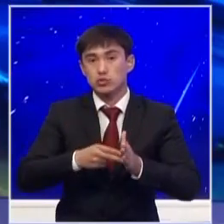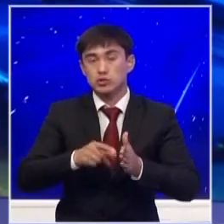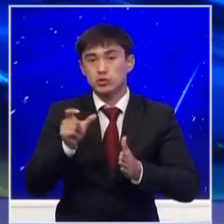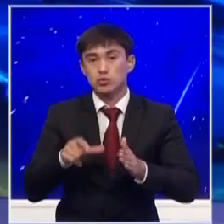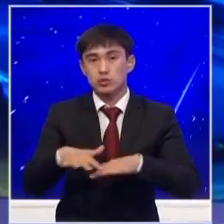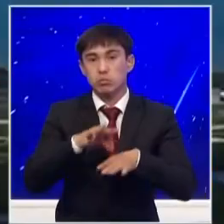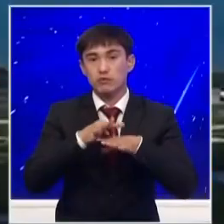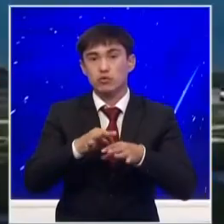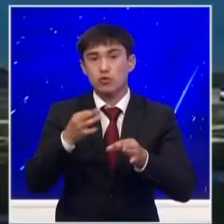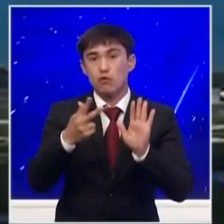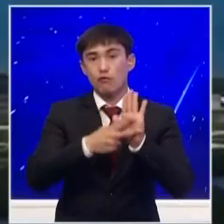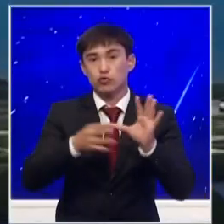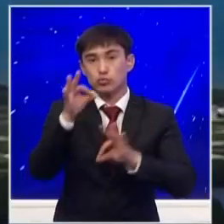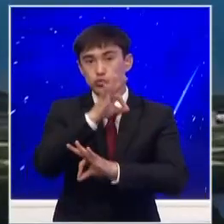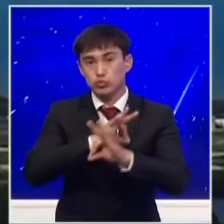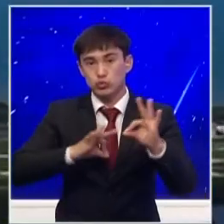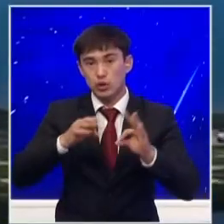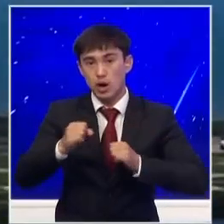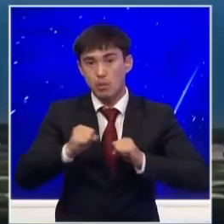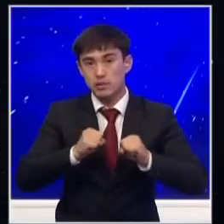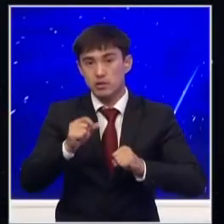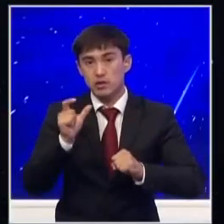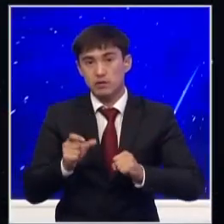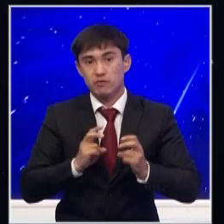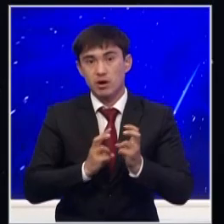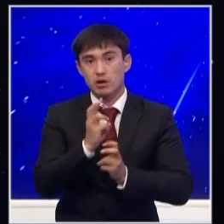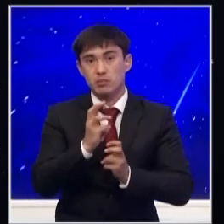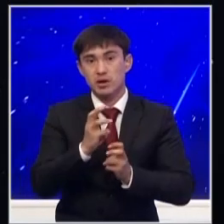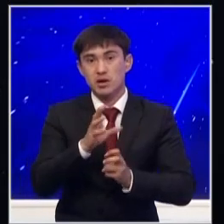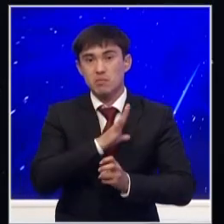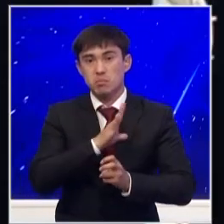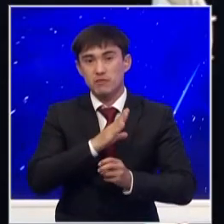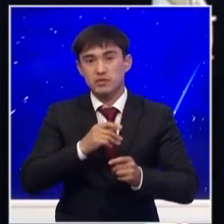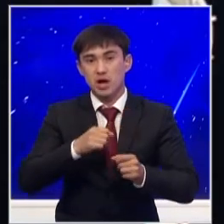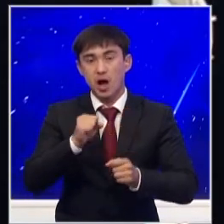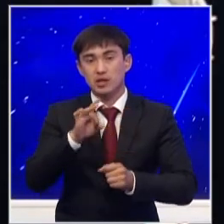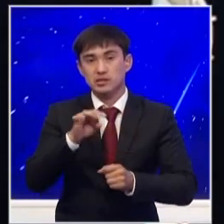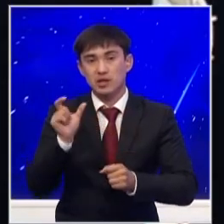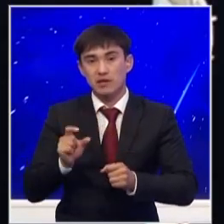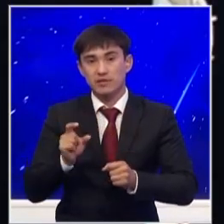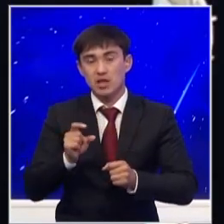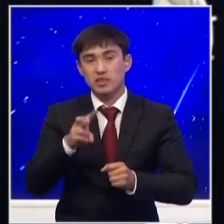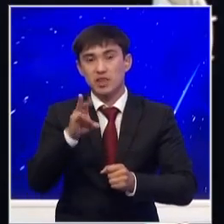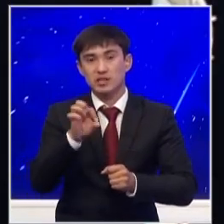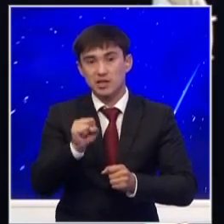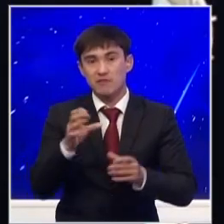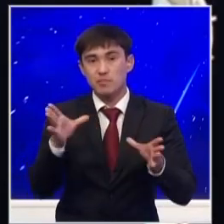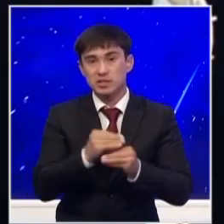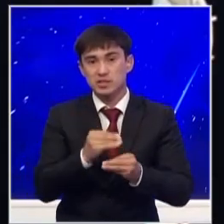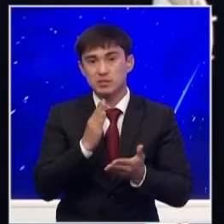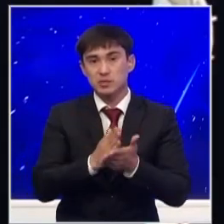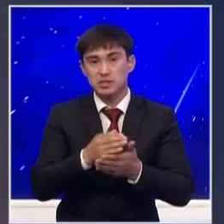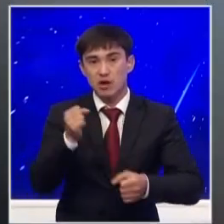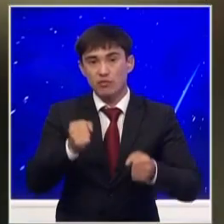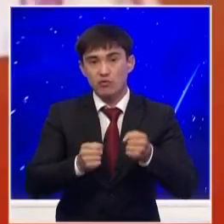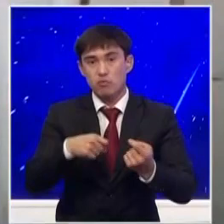станции 8 суток. Командиром корабля является бывший астронавт НАСА Пегги Уитсон. Вместе с ней на борту находятся